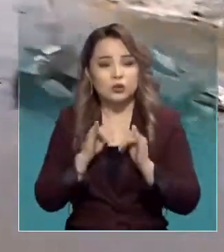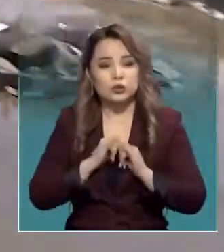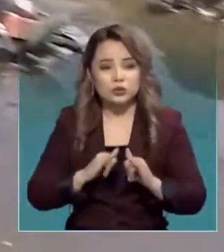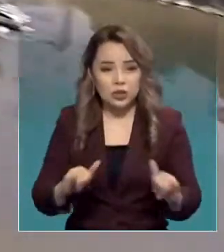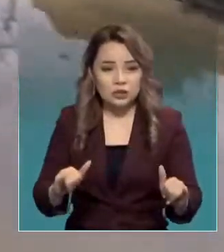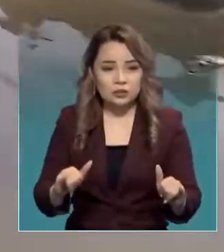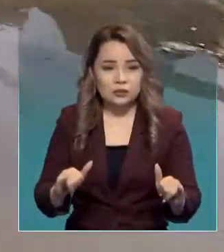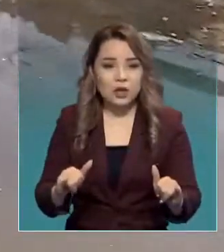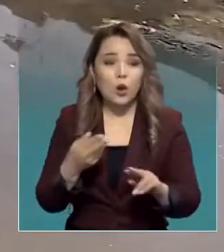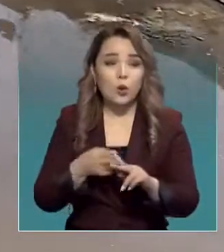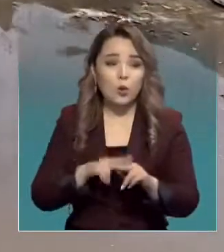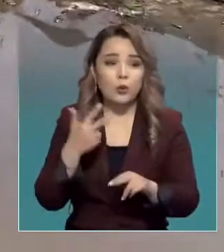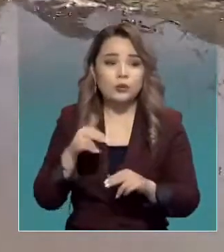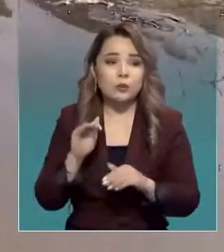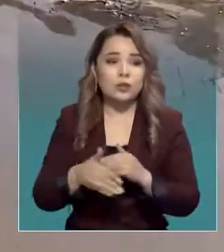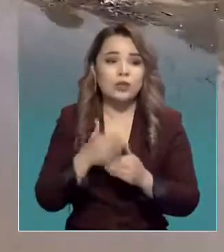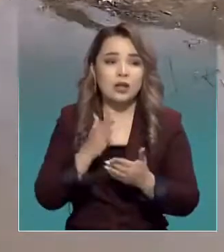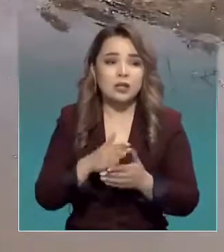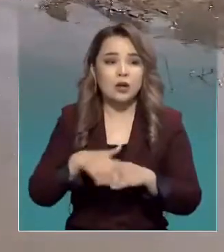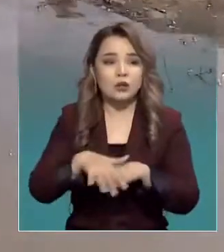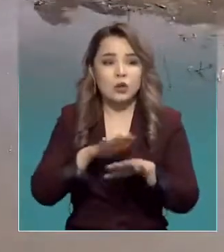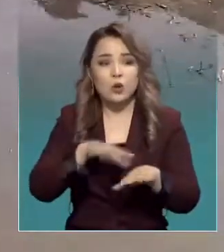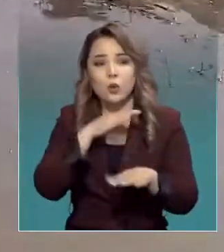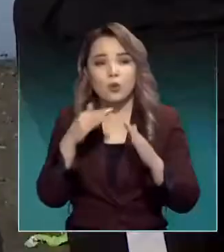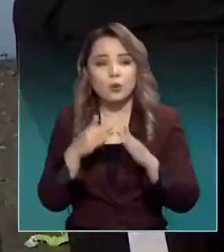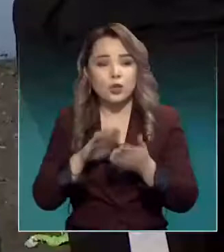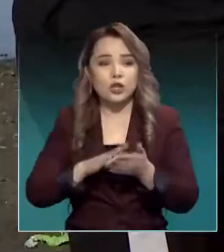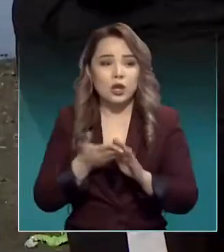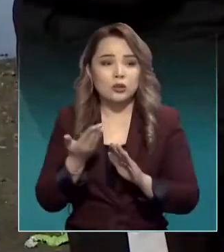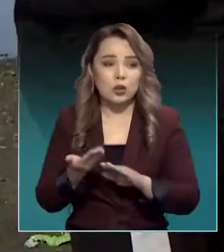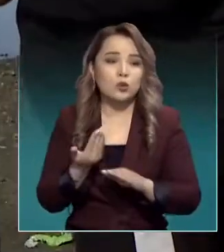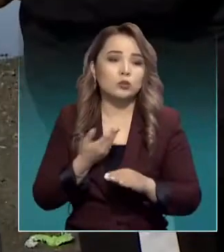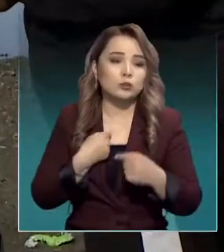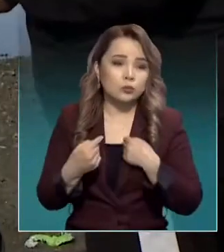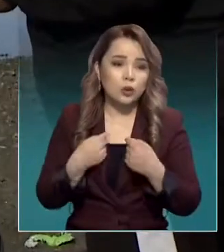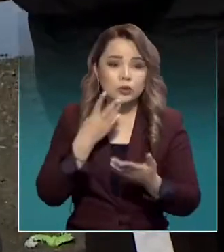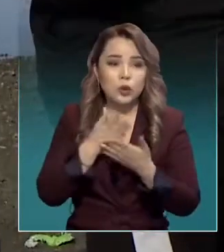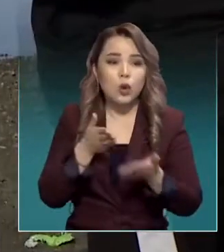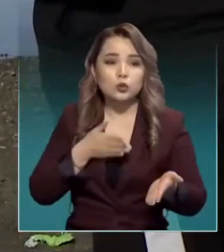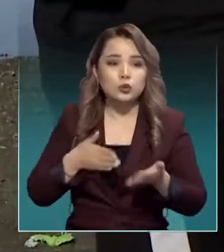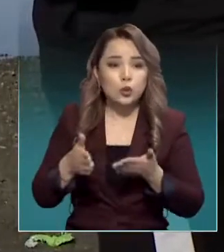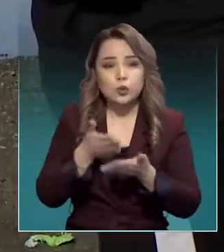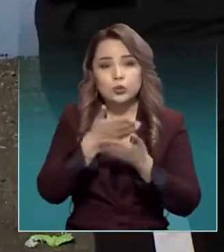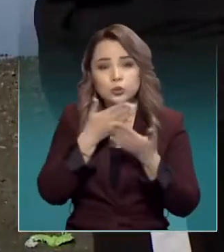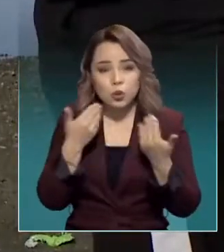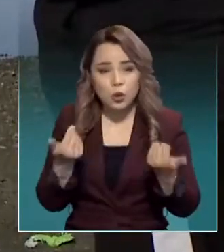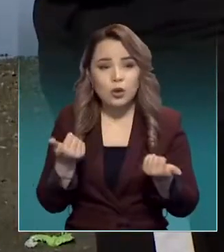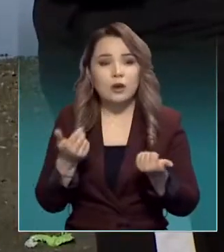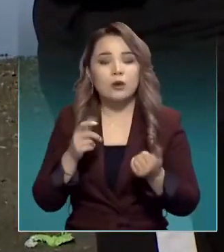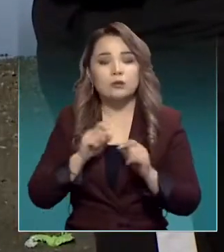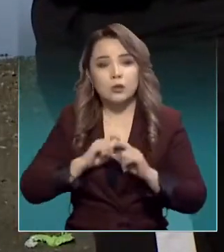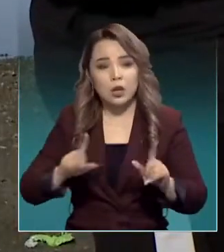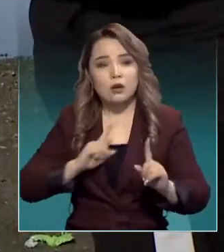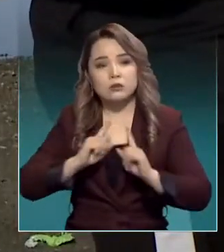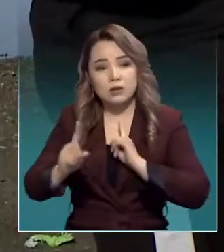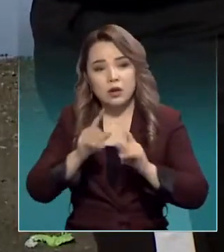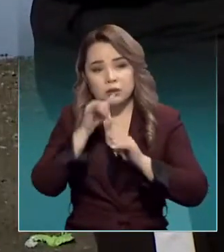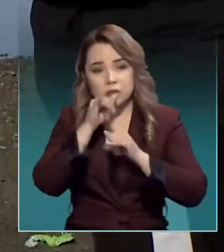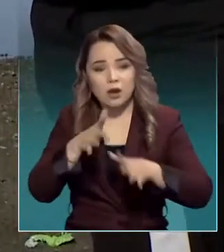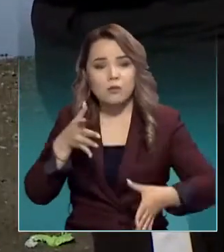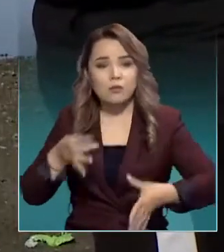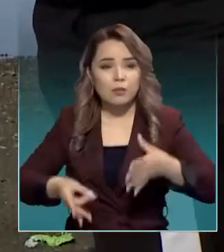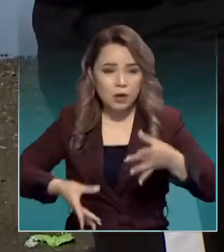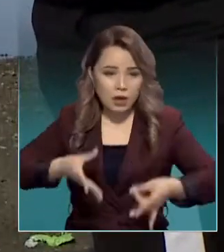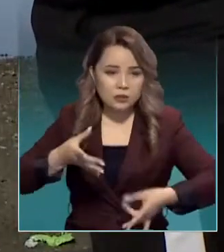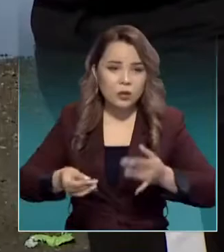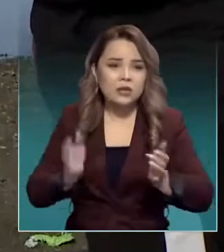жайылған. 30 мың тұрғыны бар Қараөткелдегі көп үйдің жағдайы осы. Жол жоқ, балалар мектепке бара алмайды. Күнде бәтпақ-бәтпақ болып келеді. Мектепте